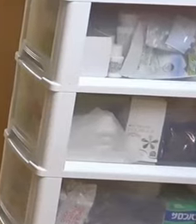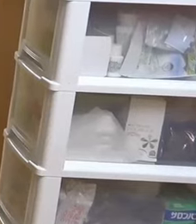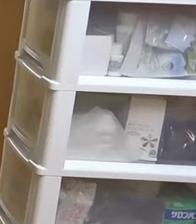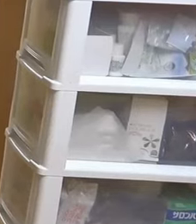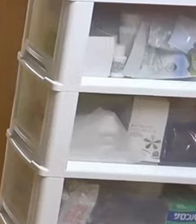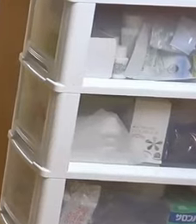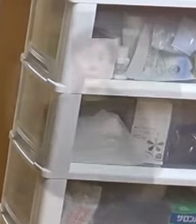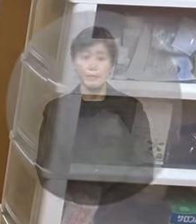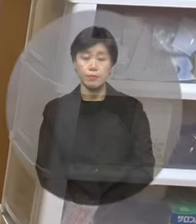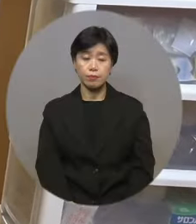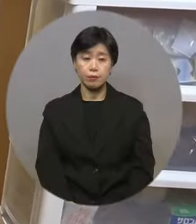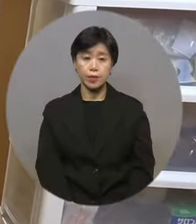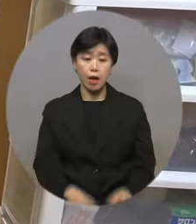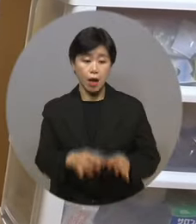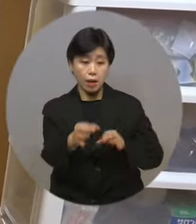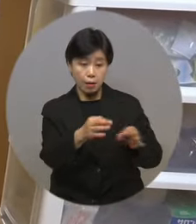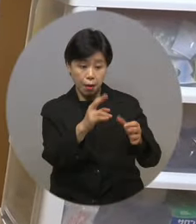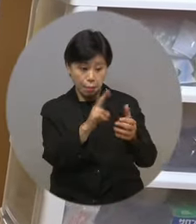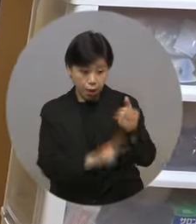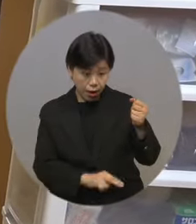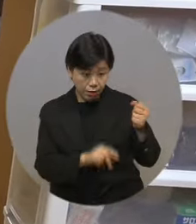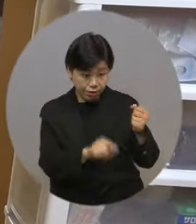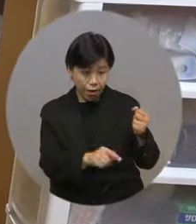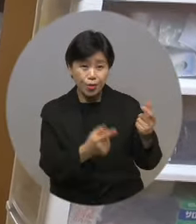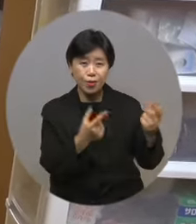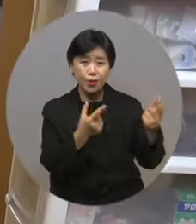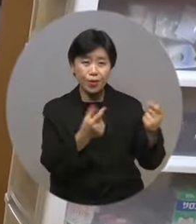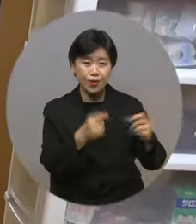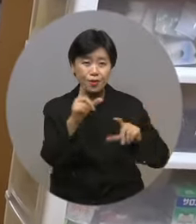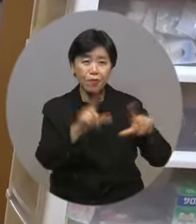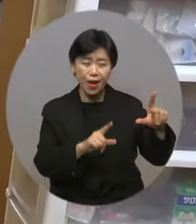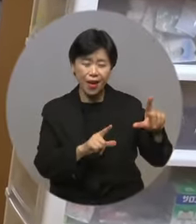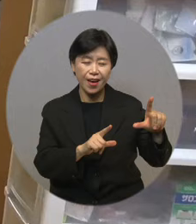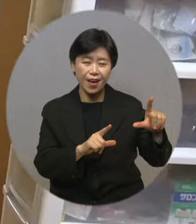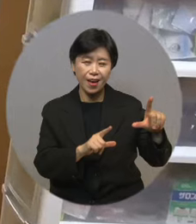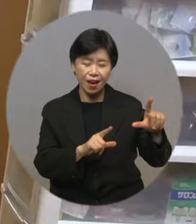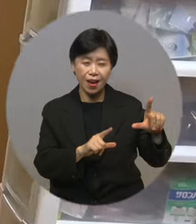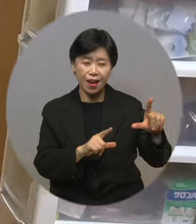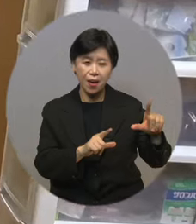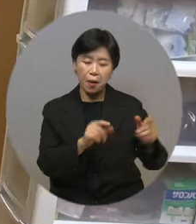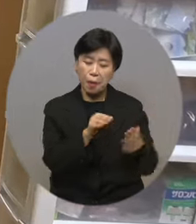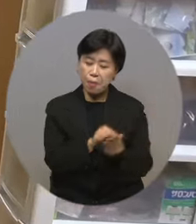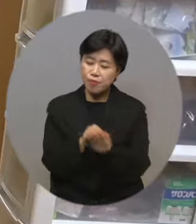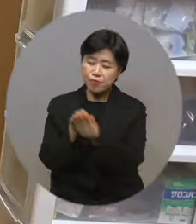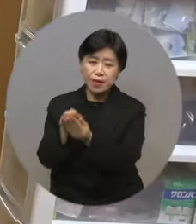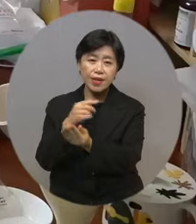파는 것처럼 멋지게 보이고 싶어 전원용기도 준비해 놓았습니다.